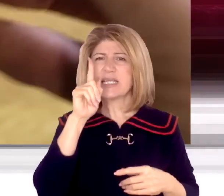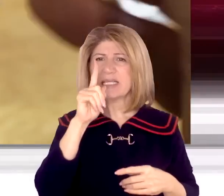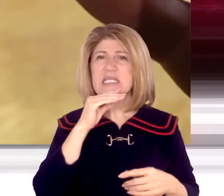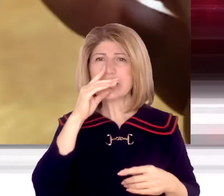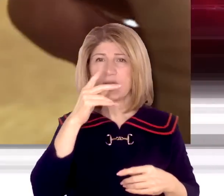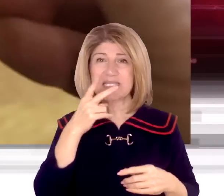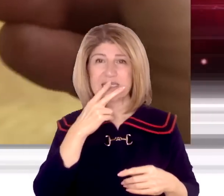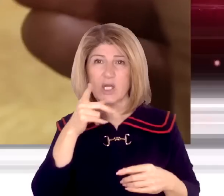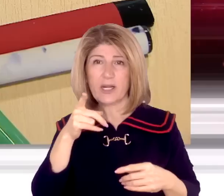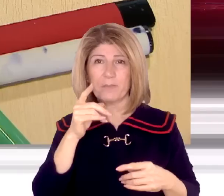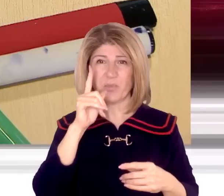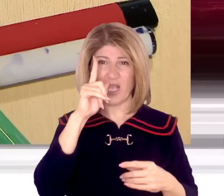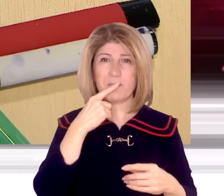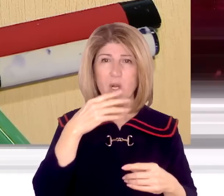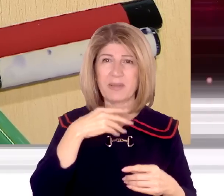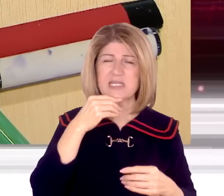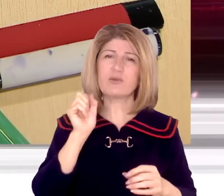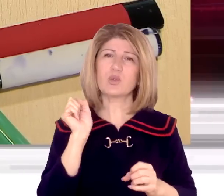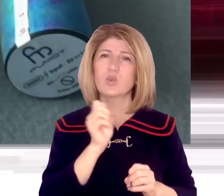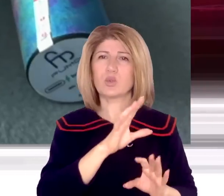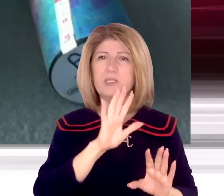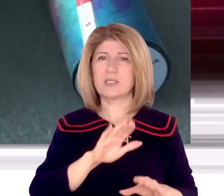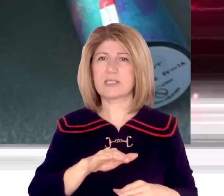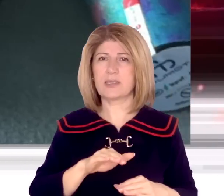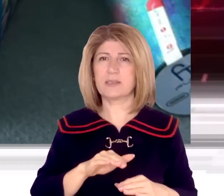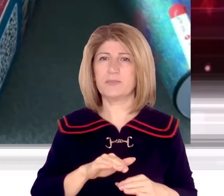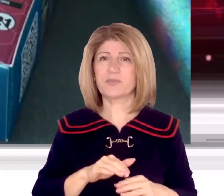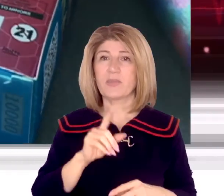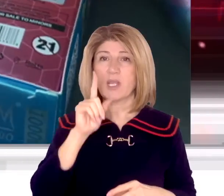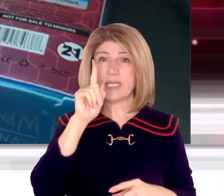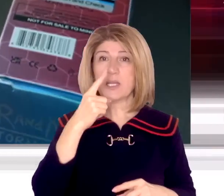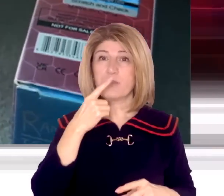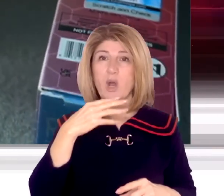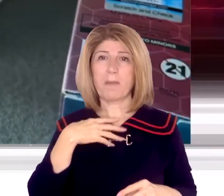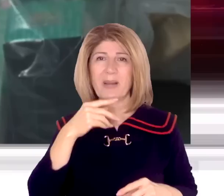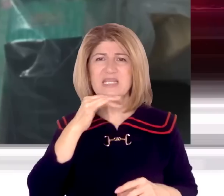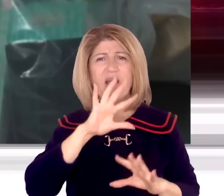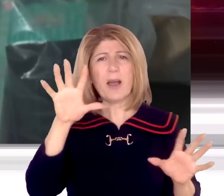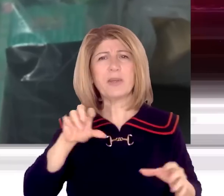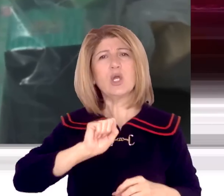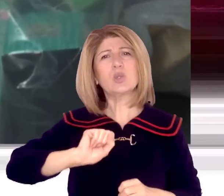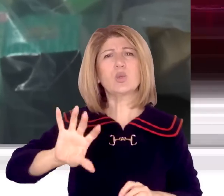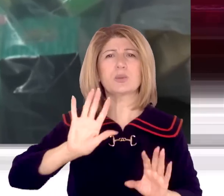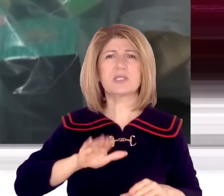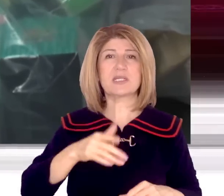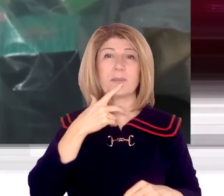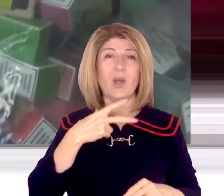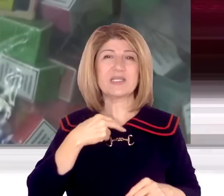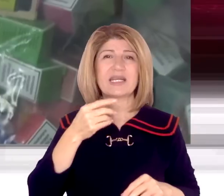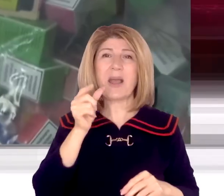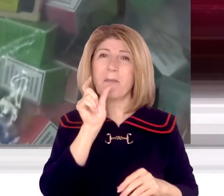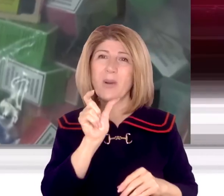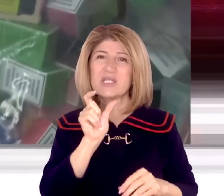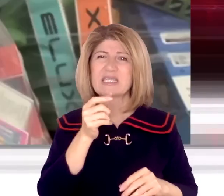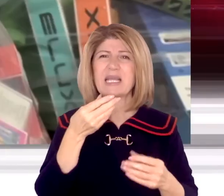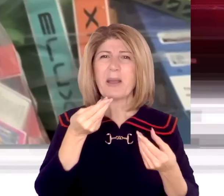ثانیه 2 تا از این سیگارهای الکترونیکی یک بار مصرف دور انداخته میشه. یک بار مصرفا رو همه دور میندازن